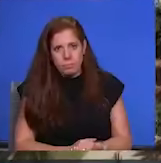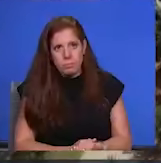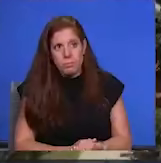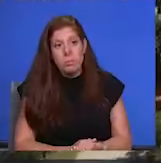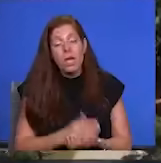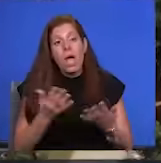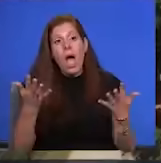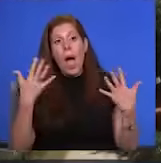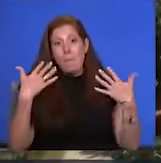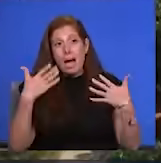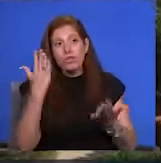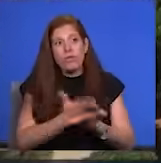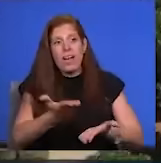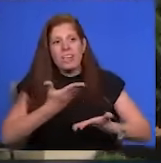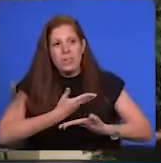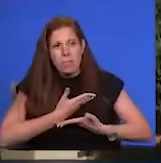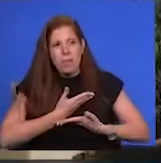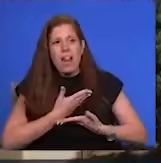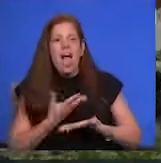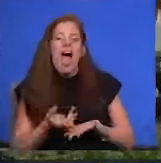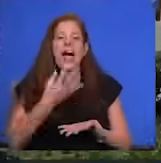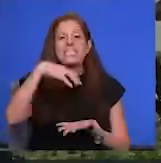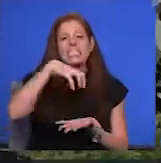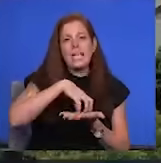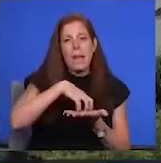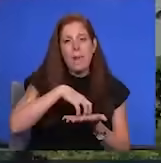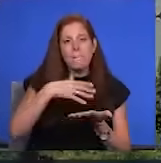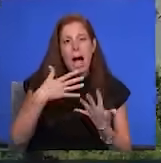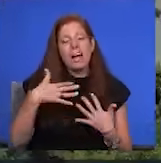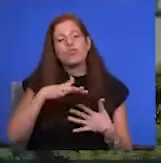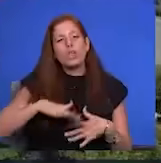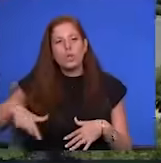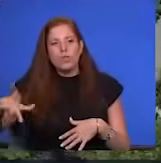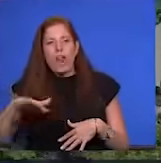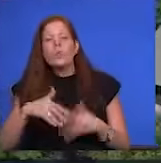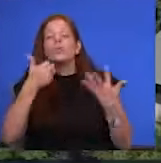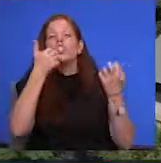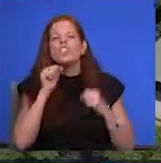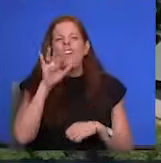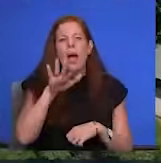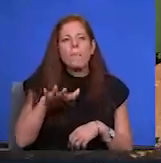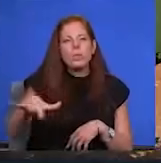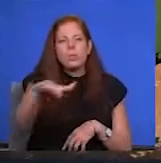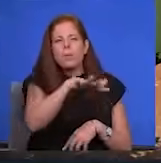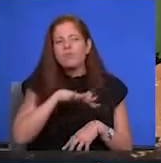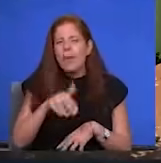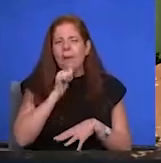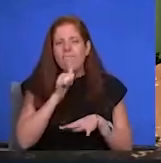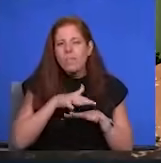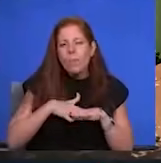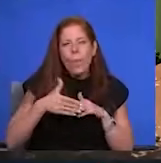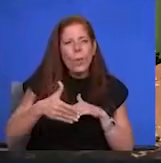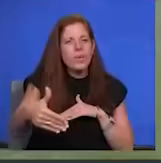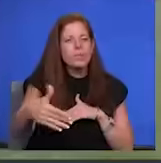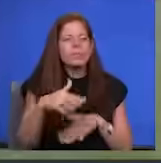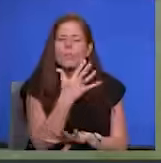הפארק שכבר זכה לכינוי הסנטרל פארק של אזור השפלה משתרע על 65 דונם של מרחבים ירוקים. יש בו עצי